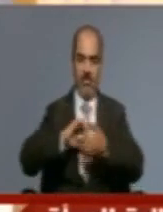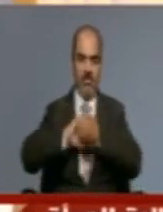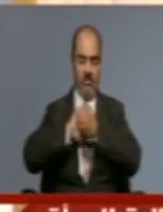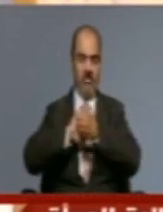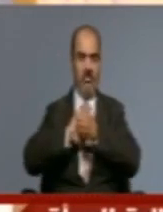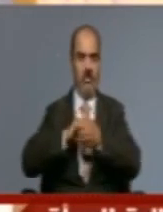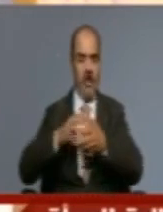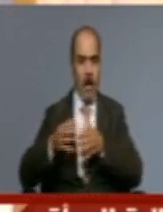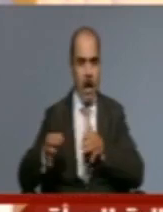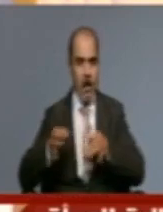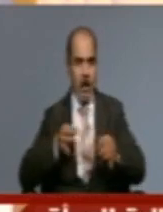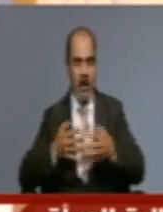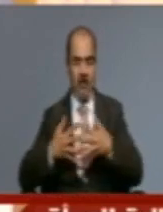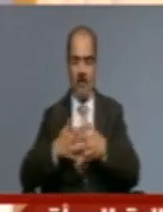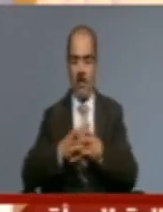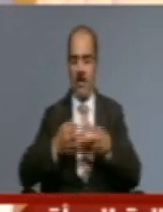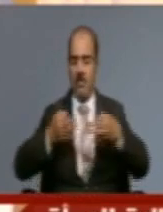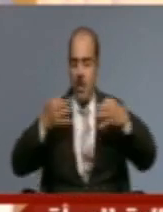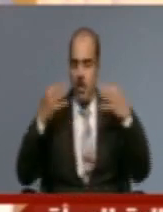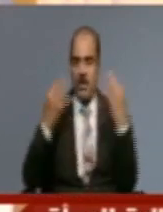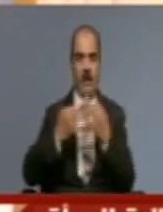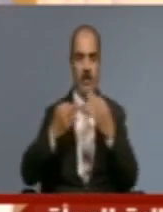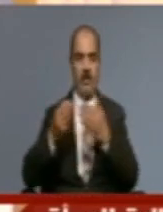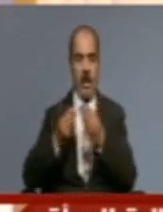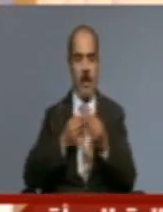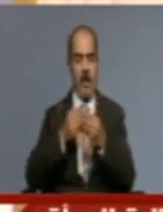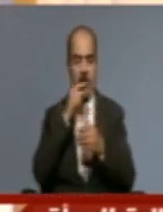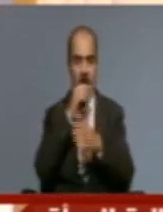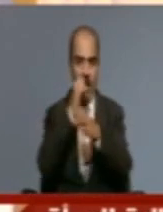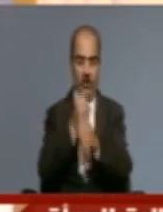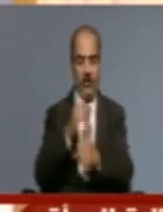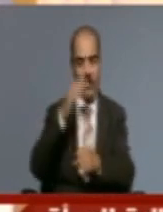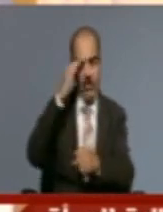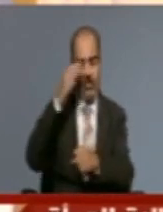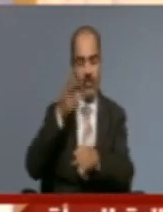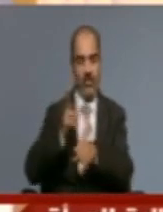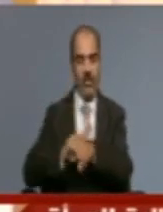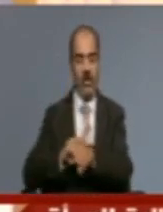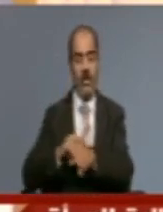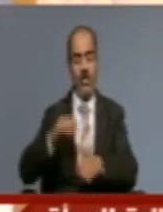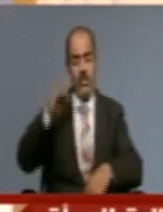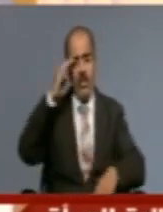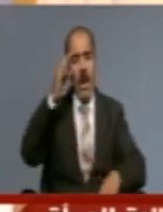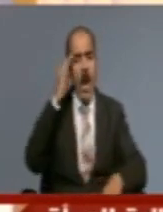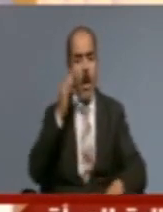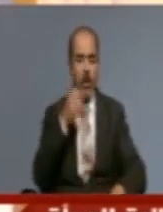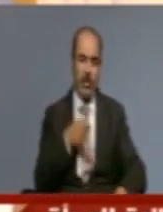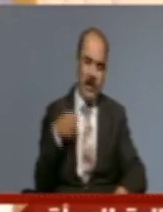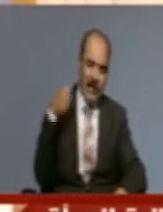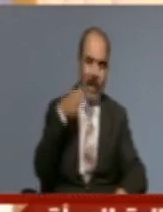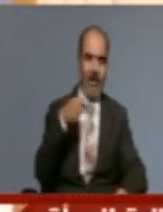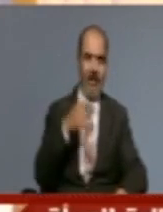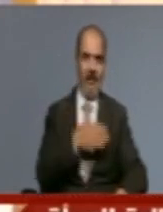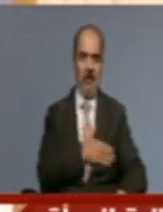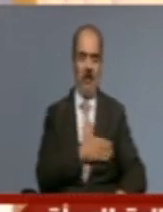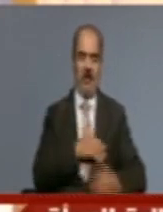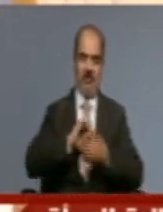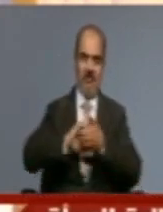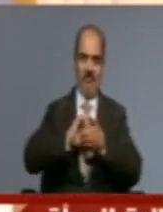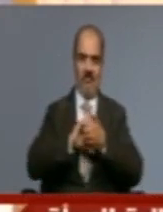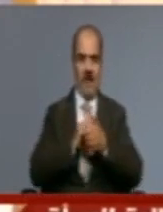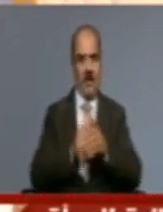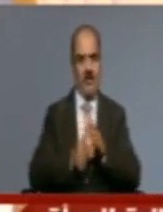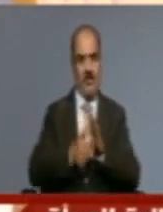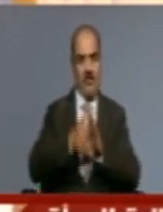والتنسيق والتعاون المثمر في ملف تمكين المرأة. كما أتقدم بخالص الشكر والتقدير إلى شركاء النجاح من القطاع